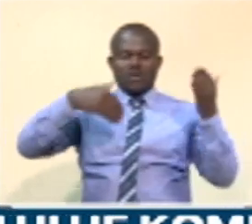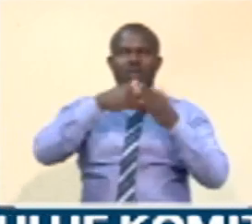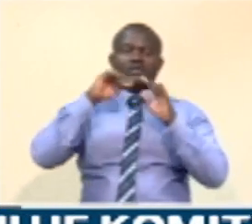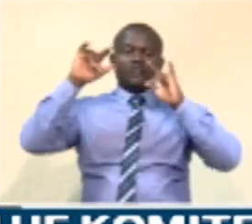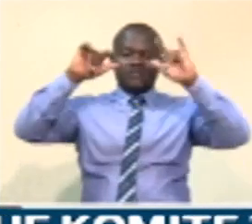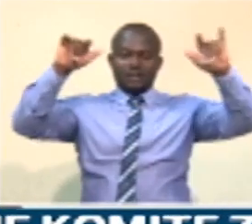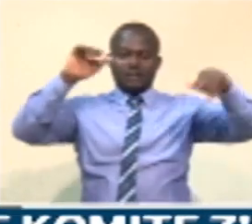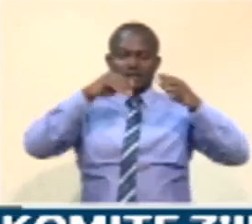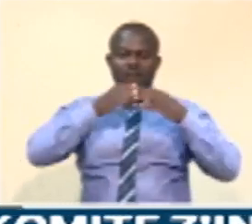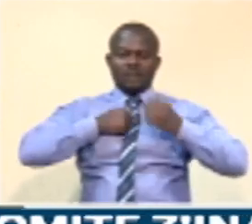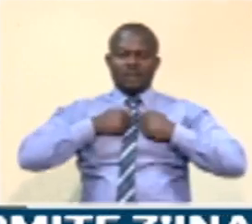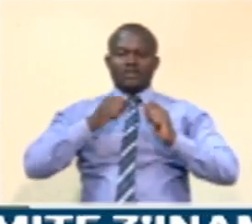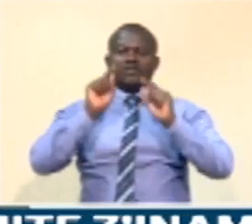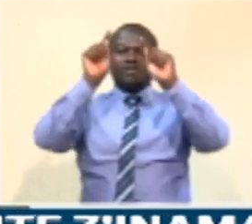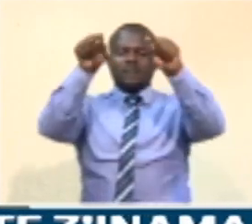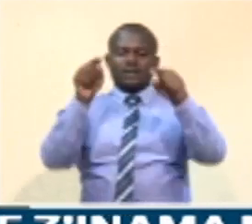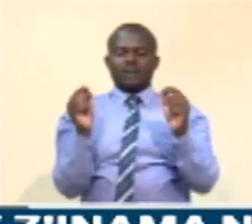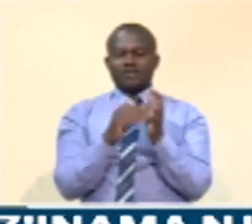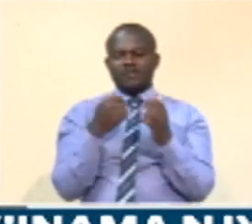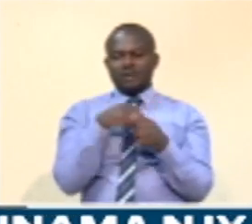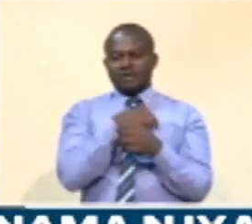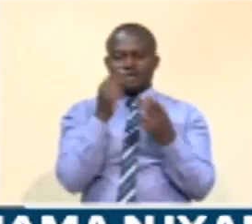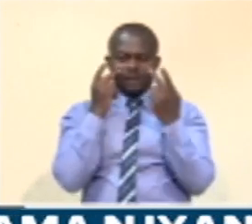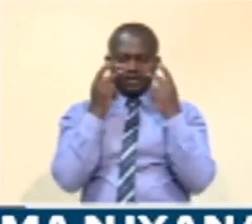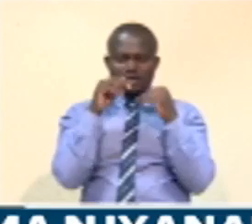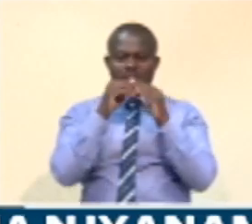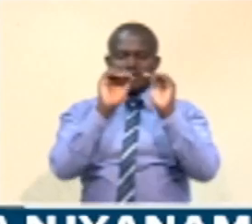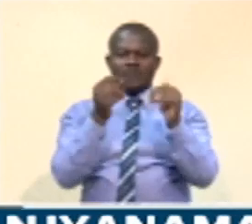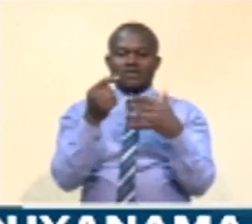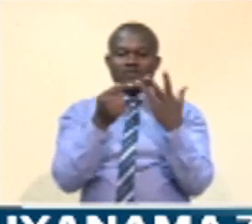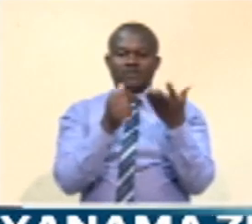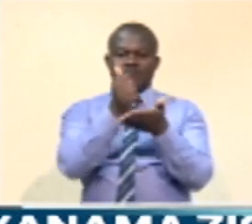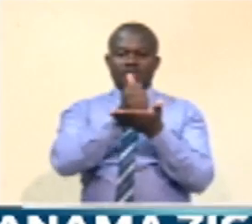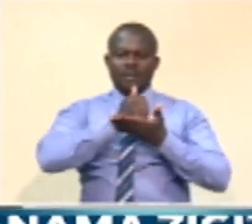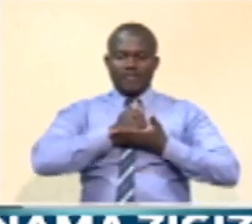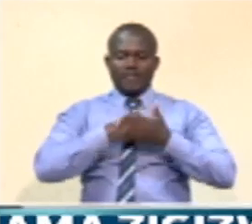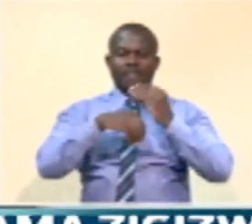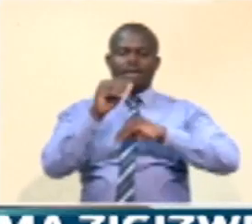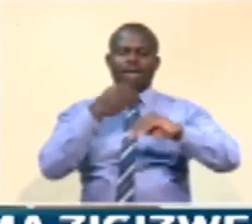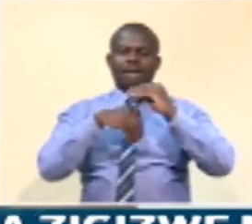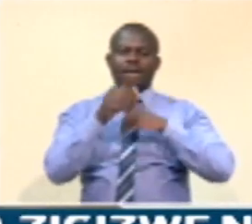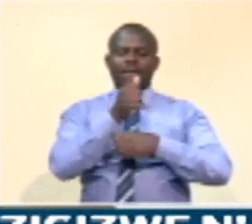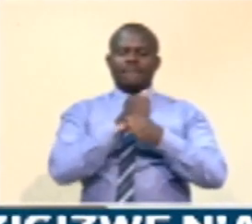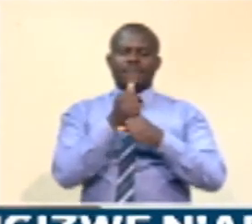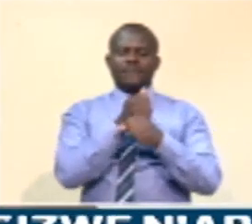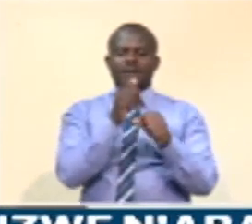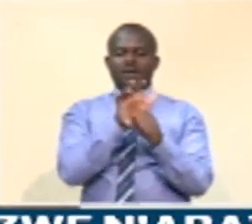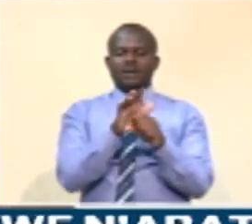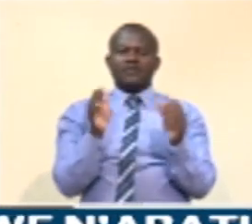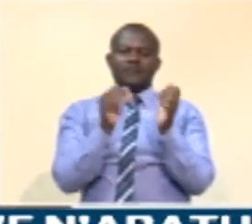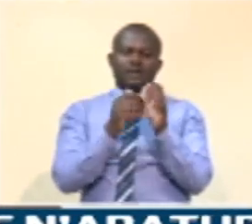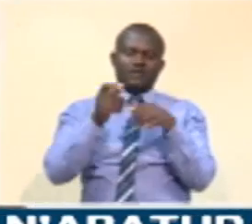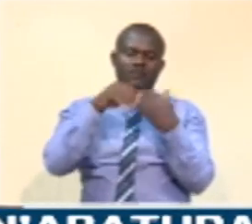yacu Rwanda igerayo tukaba tubona yuko ni ibintu byadufasha gucuruza ikawa nyinshi